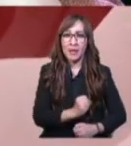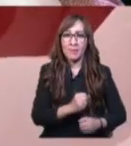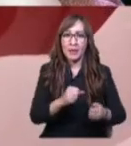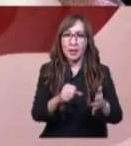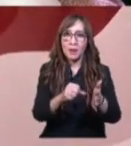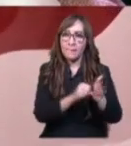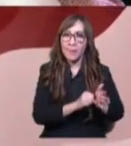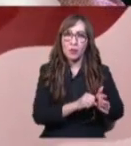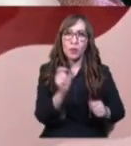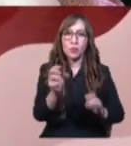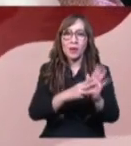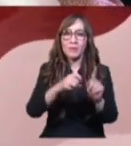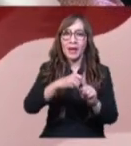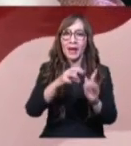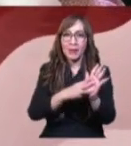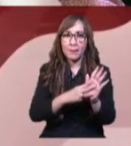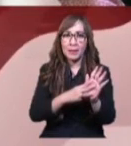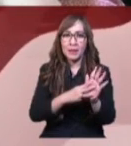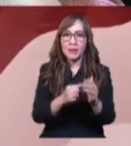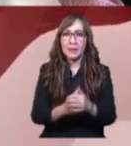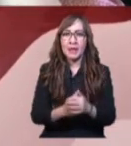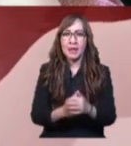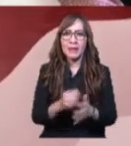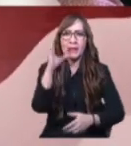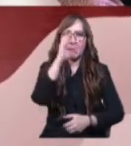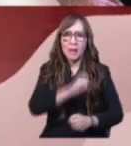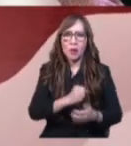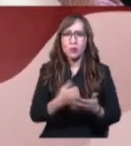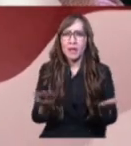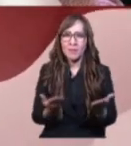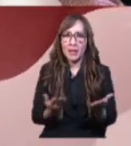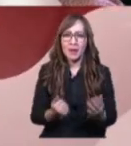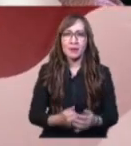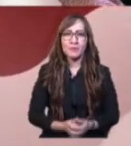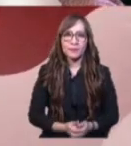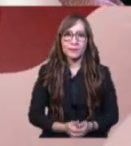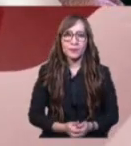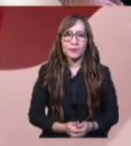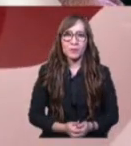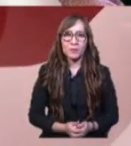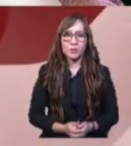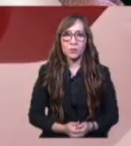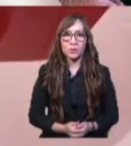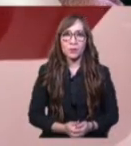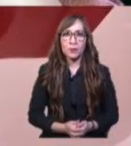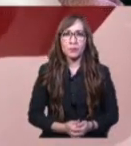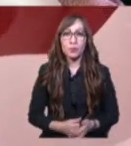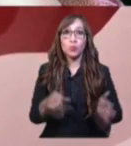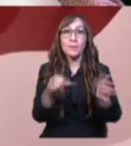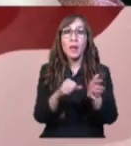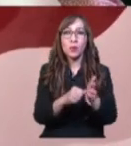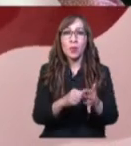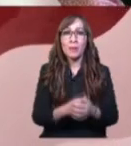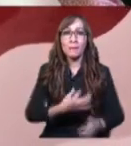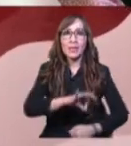dan bagaimana mengeceknya? Boleh silakan dijawab, Kang Vicky. Ya, kalau untuk Banpres tadi ya, disalurkan